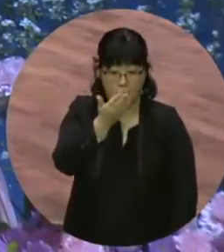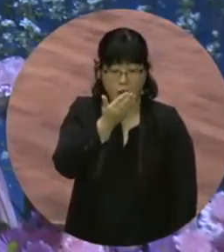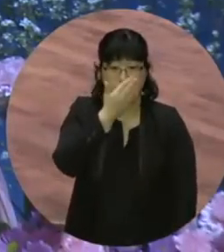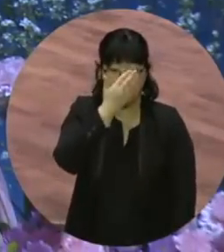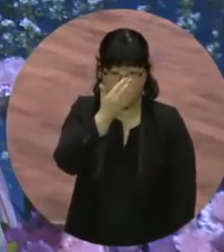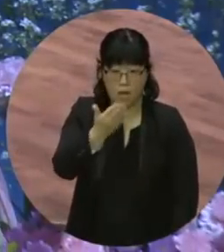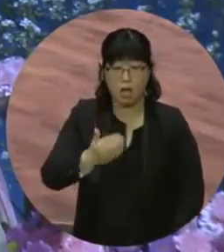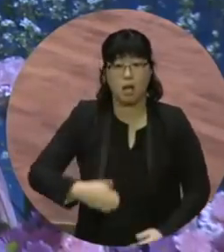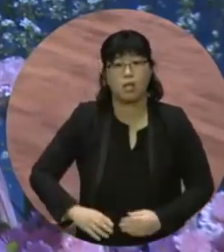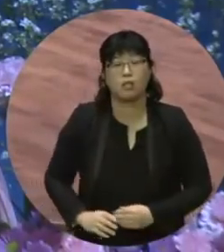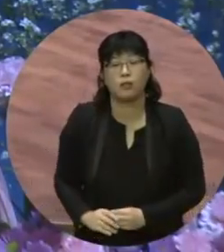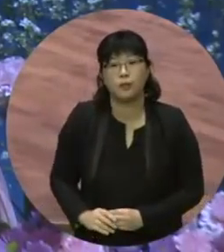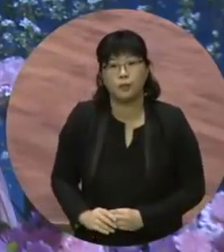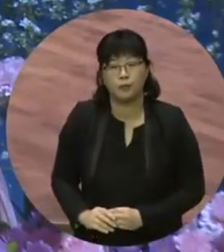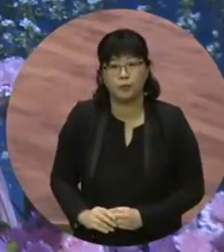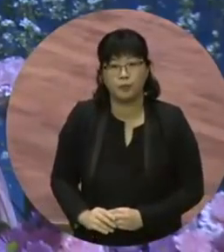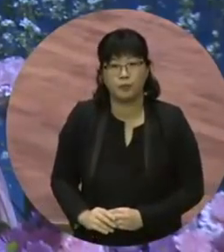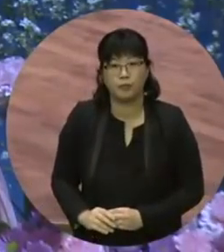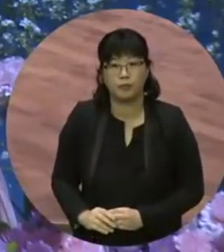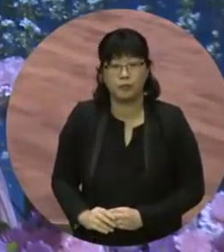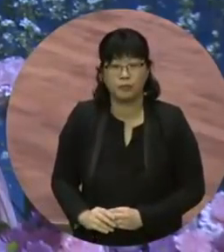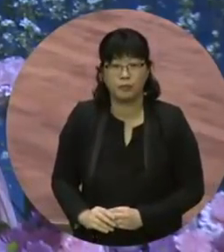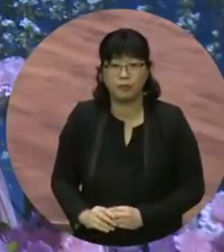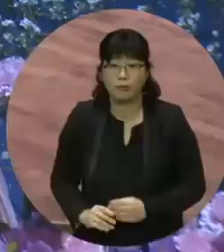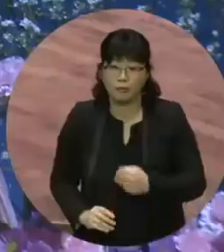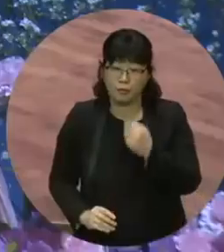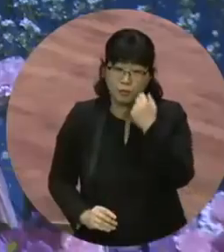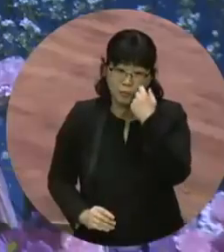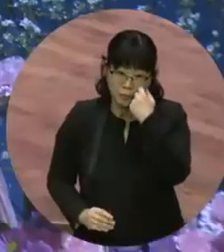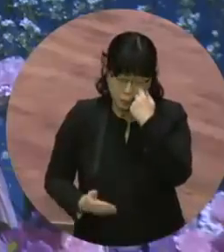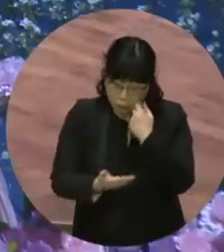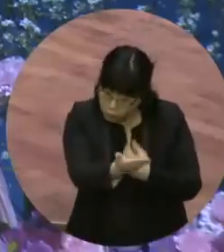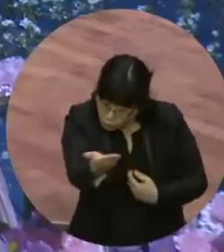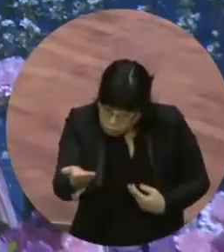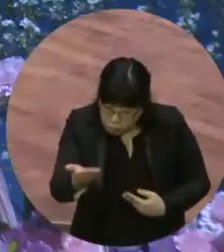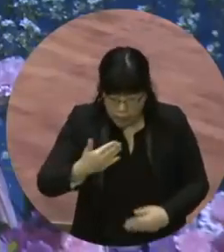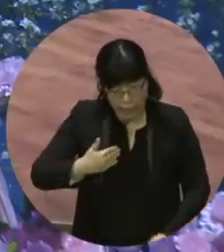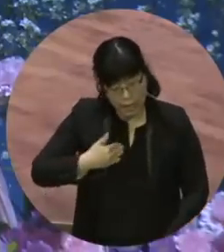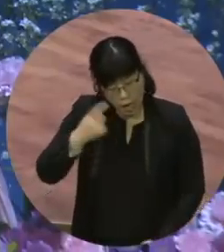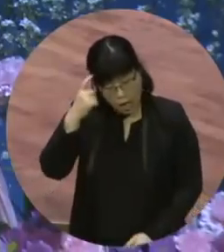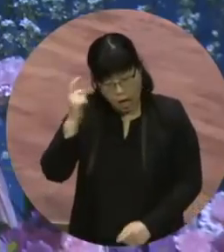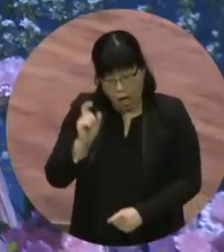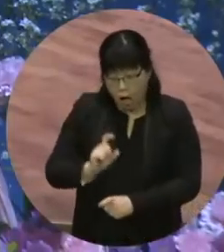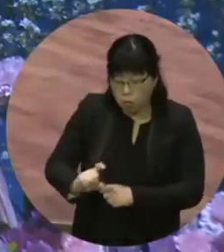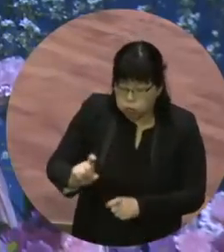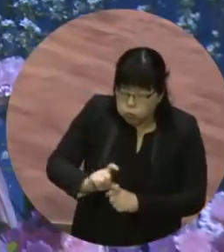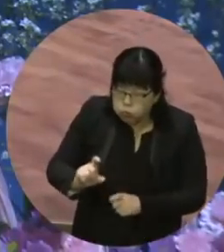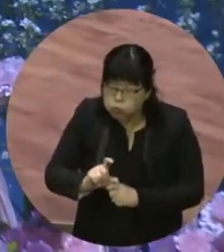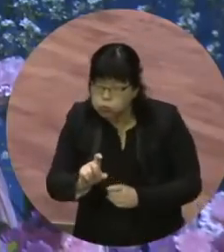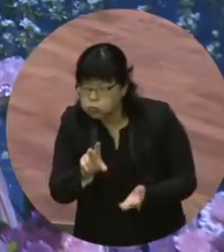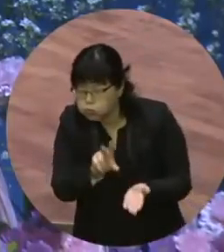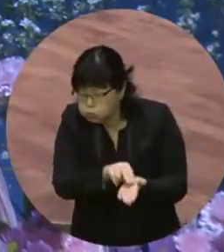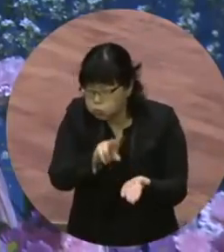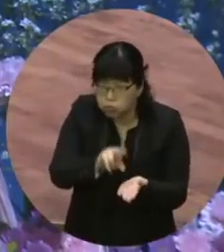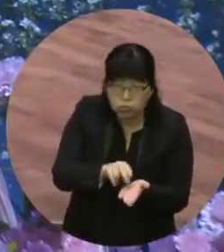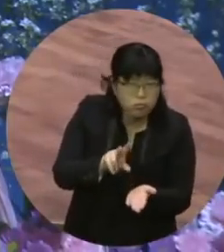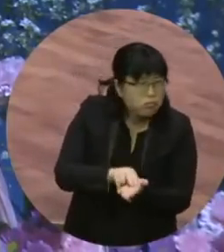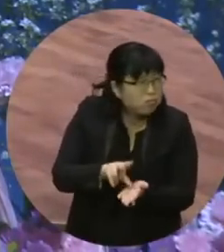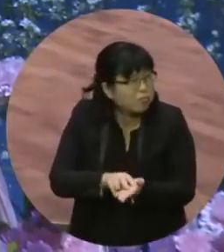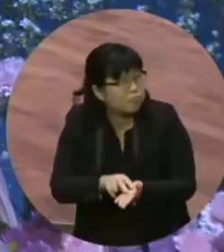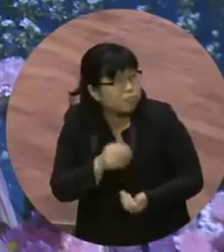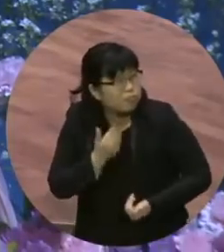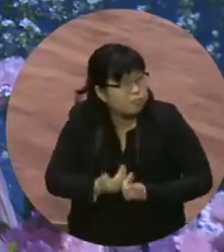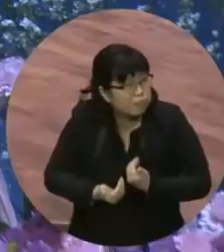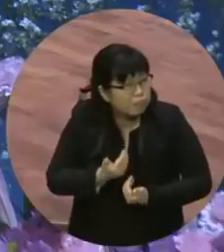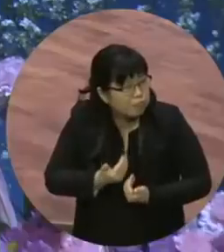자, 그러면 여러분이 이 하나님이 여러분의 고민, 여러분의 기도 제목, 여러분의 문제 사건